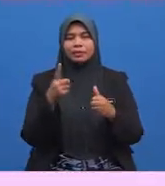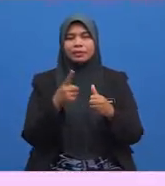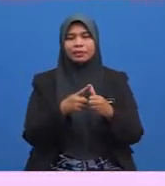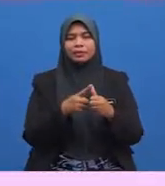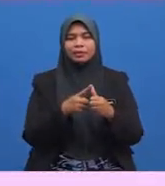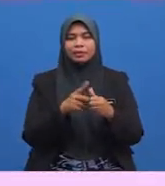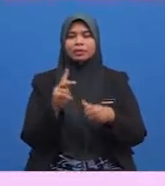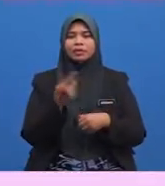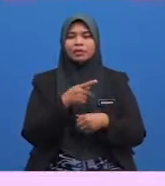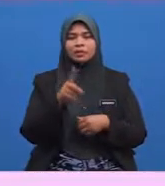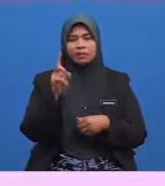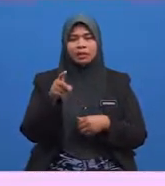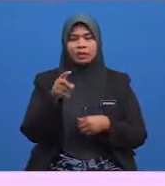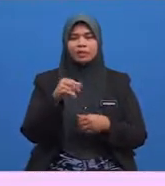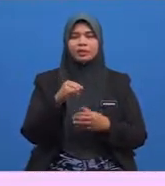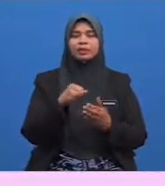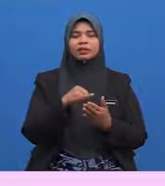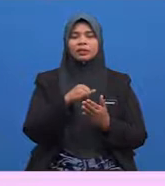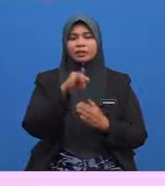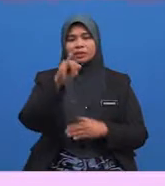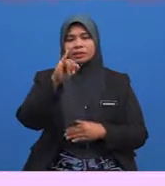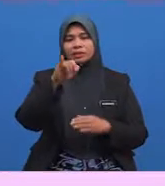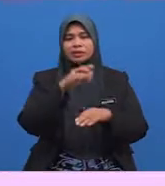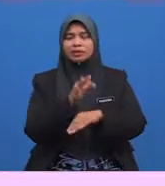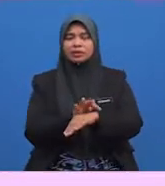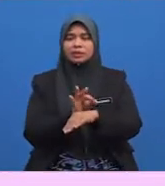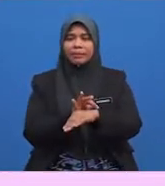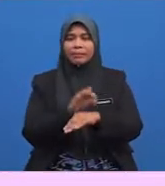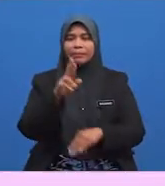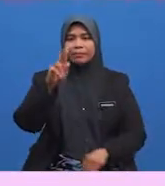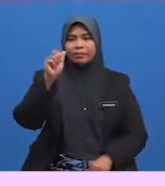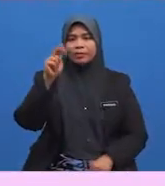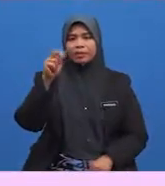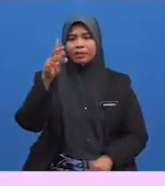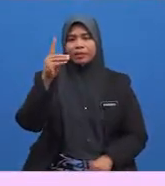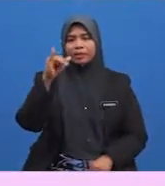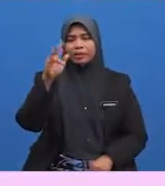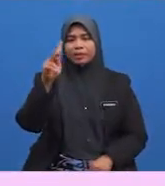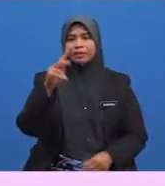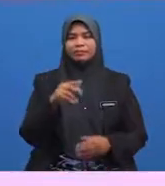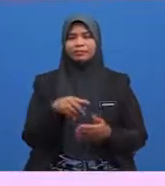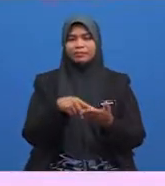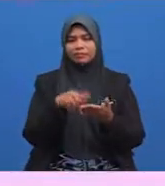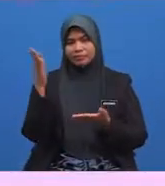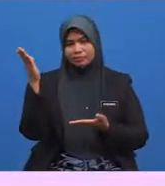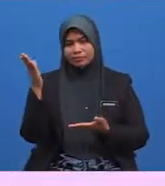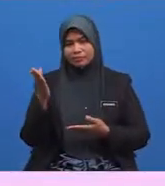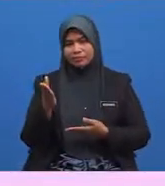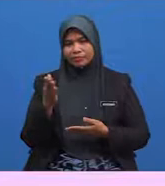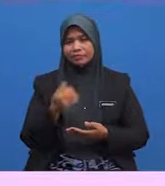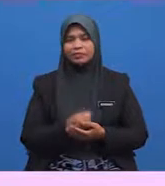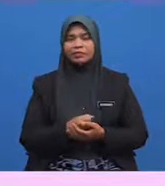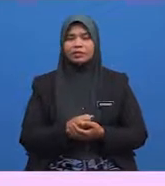memerlukan jam randik seperti yang dipaparkan. Dengan menggunakan alat pita